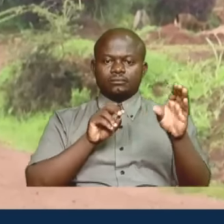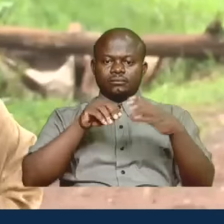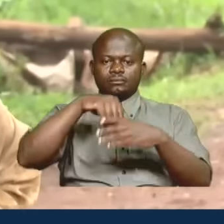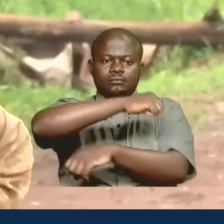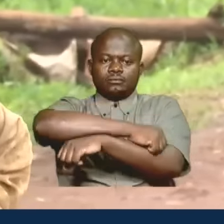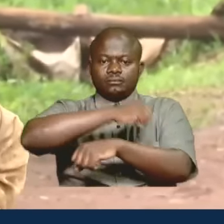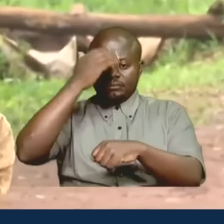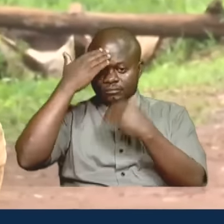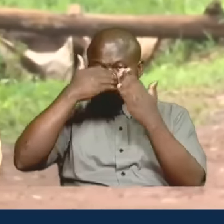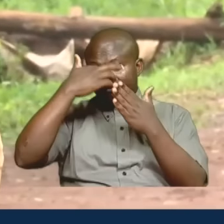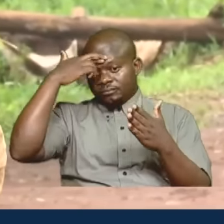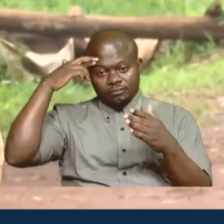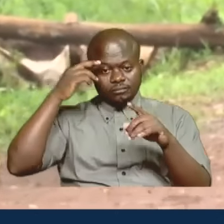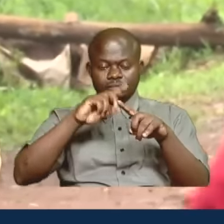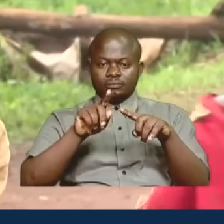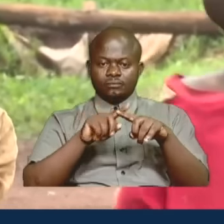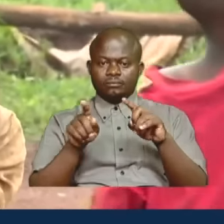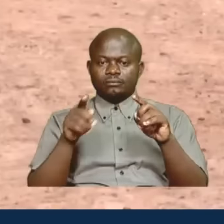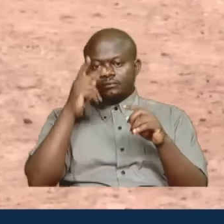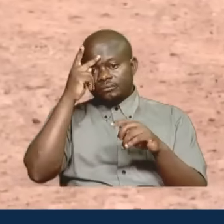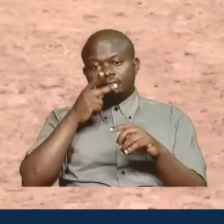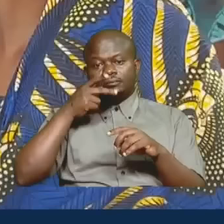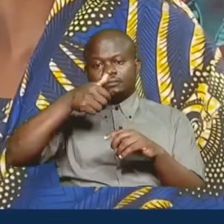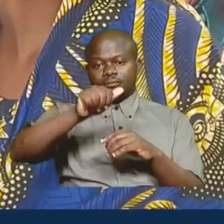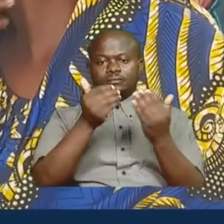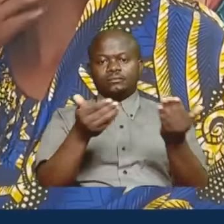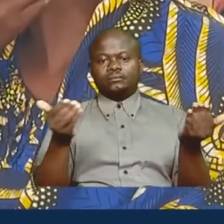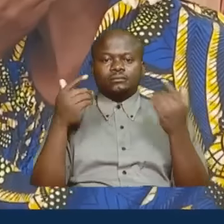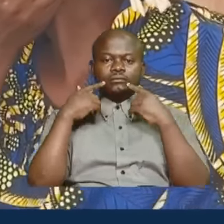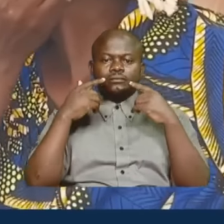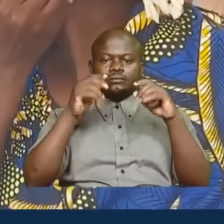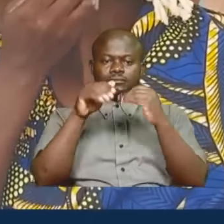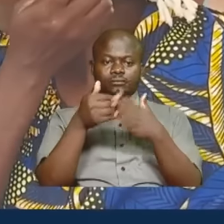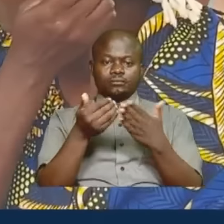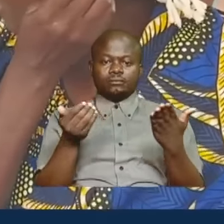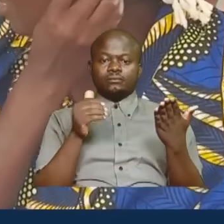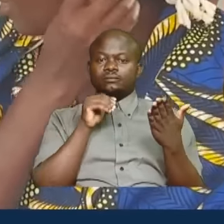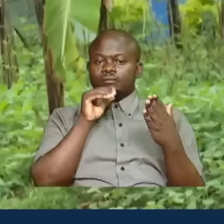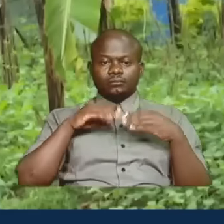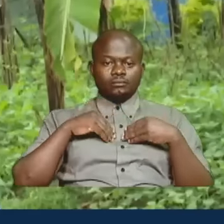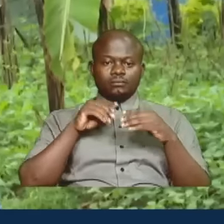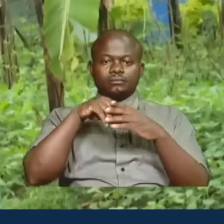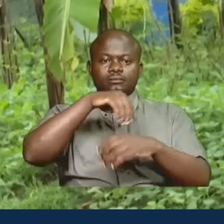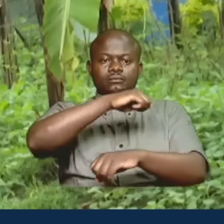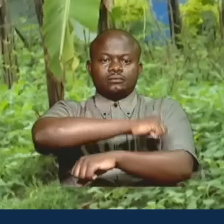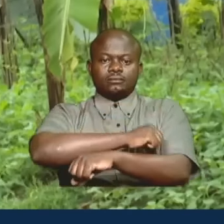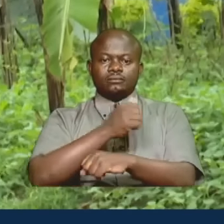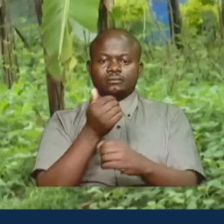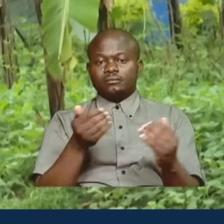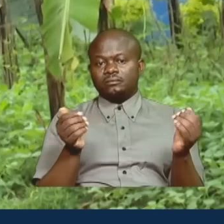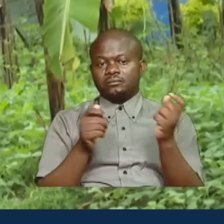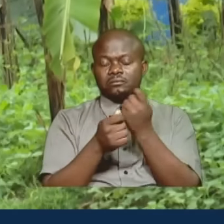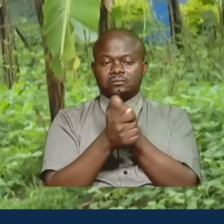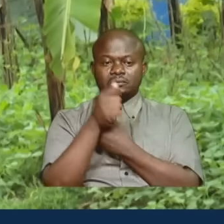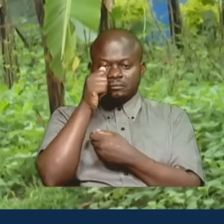bitewe n'impamvu zinyuranye. Ababyeyi babo bana bavuga ko abana badakozwe ishuri. Hari abana bigize